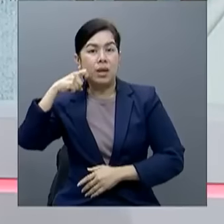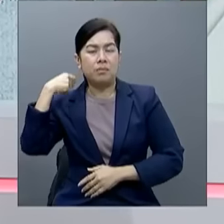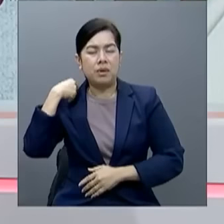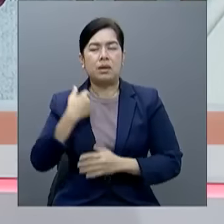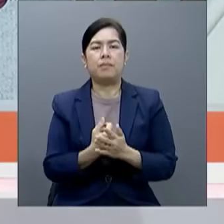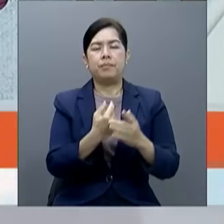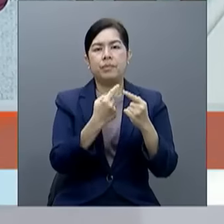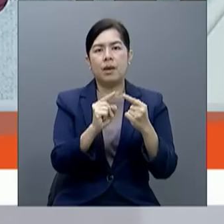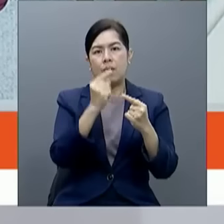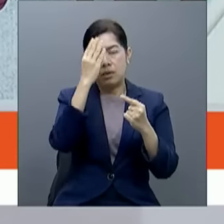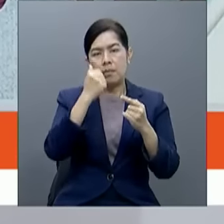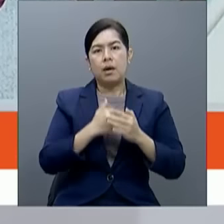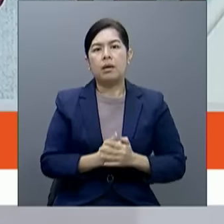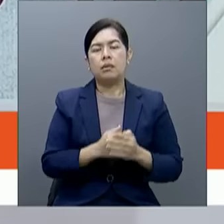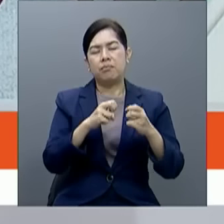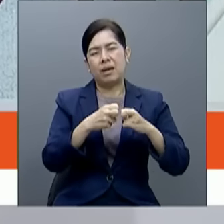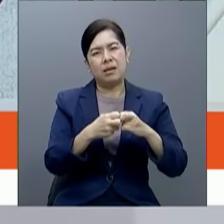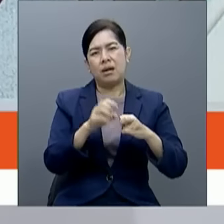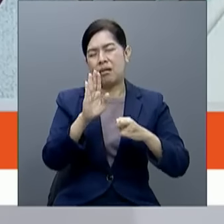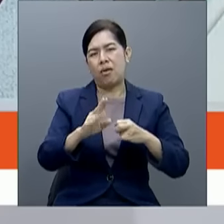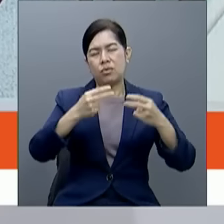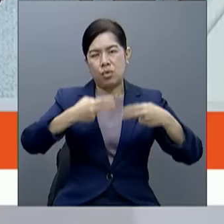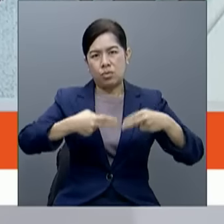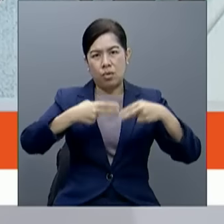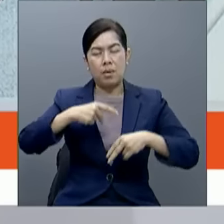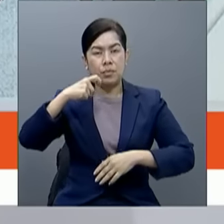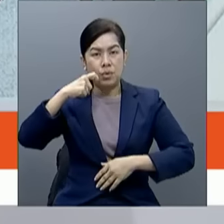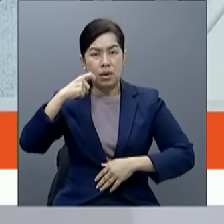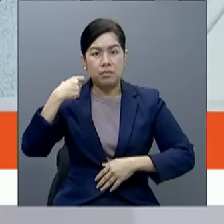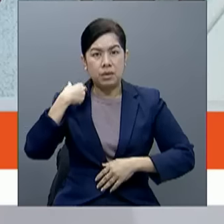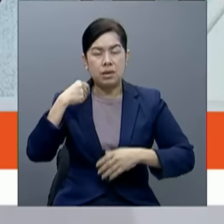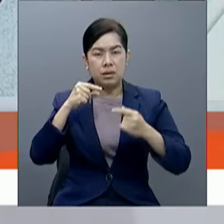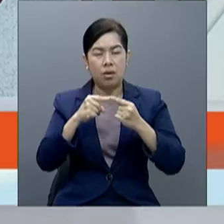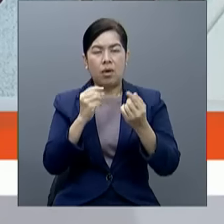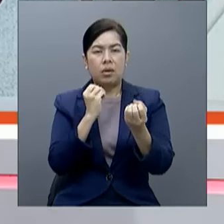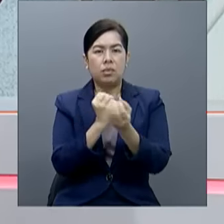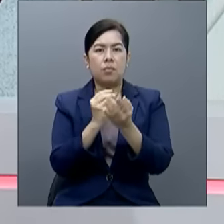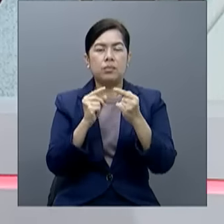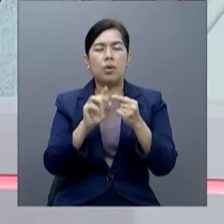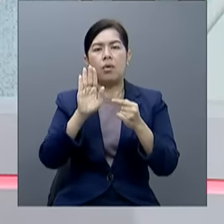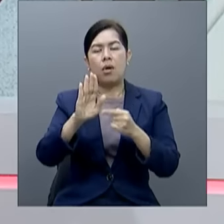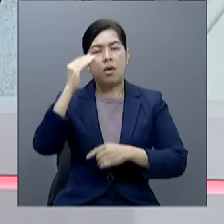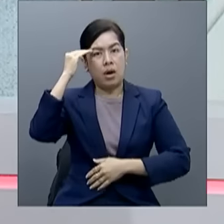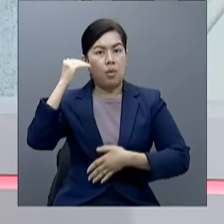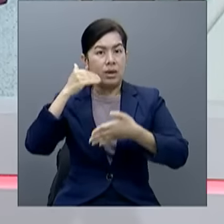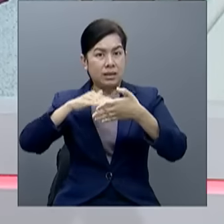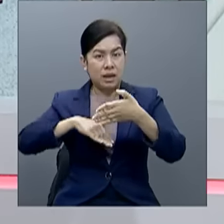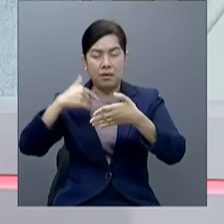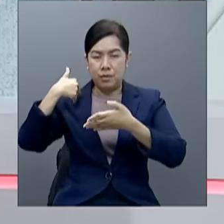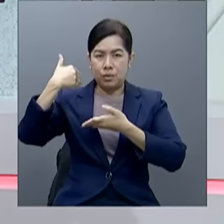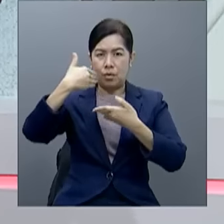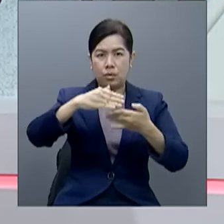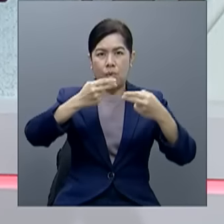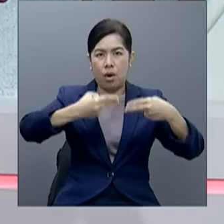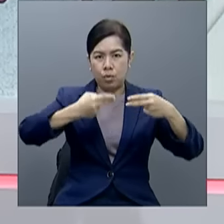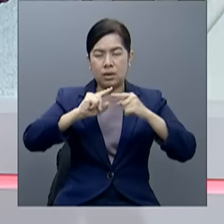ในอีกแง่หนึ่งสงครามในยูเครนกำลังกลายเป็นตัวกระตุ้นที่ทำให้เกาหลีใต้ส่งออกอาวุธได้มากขึ้นค่ะและตอนนี้ก้าวก